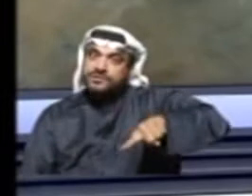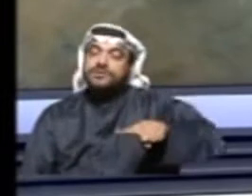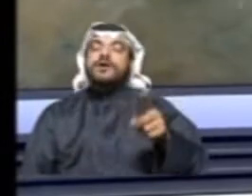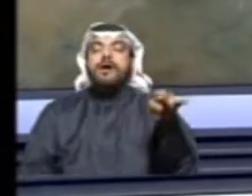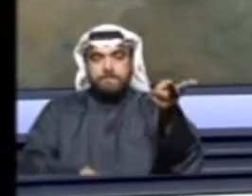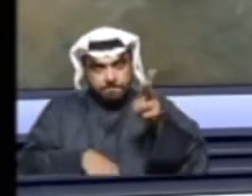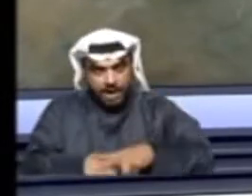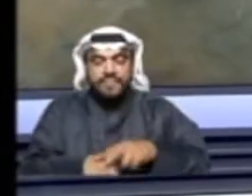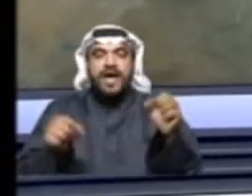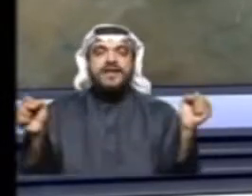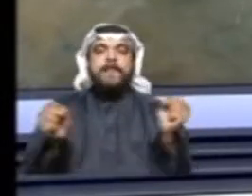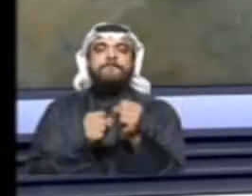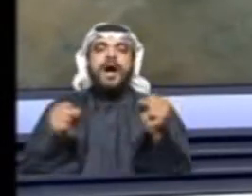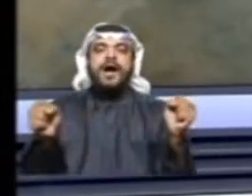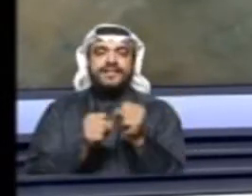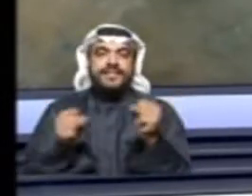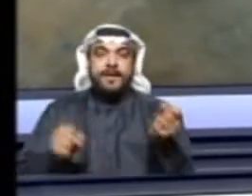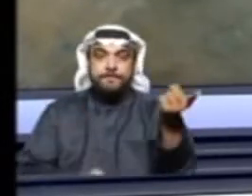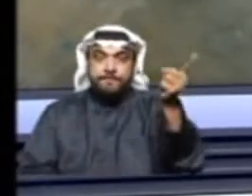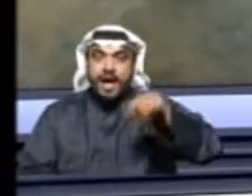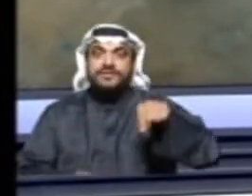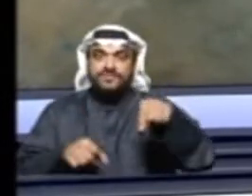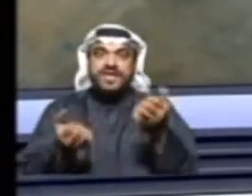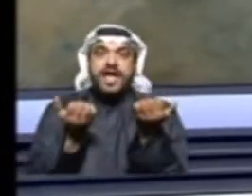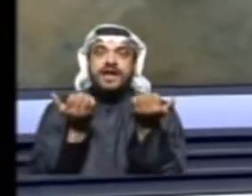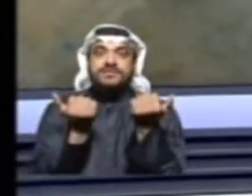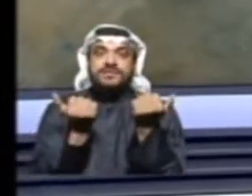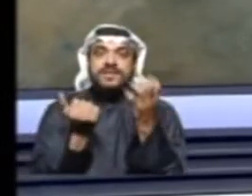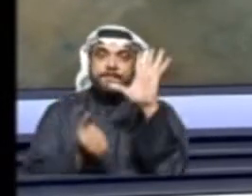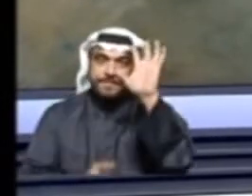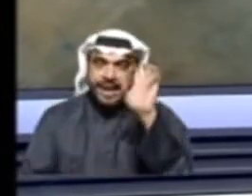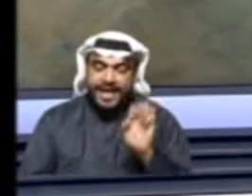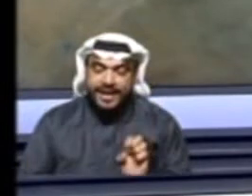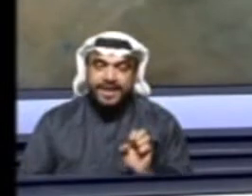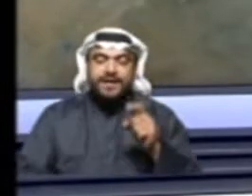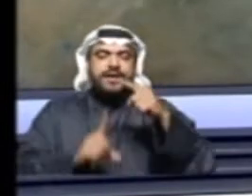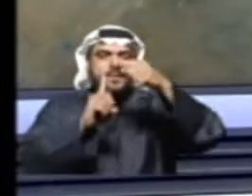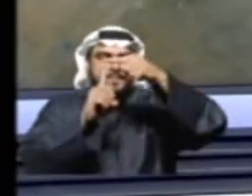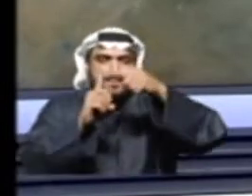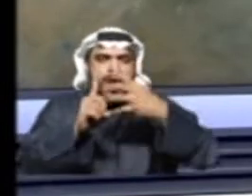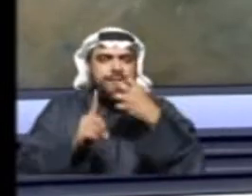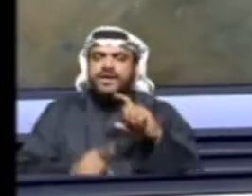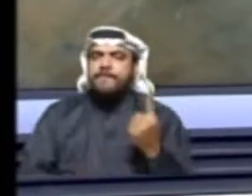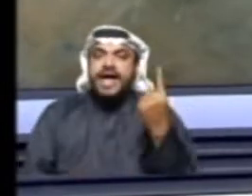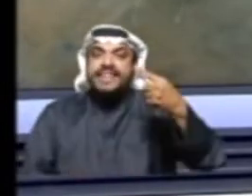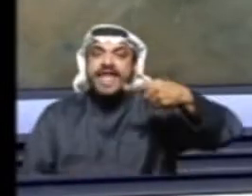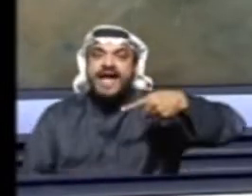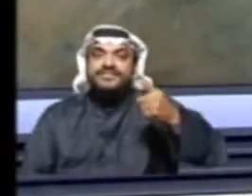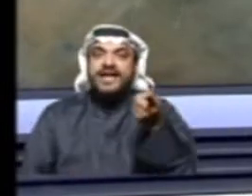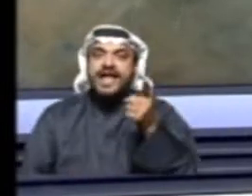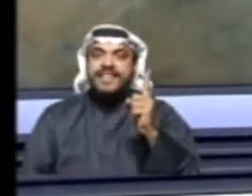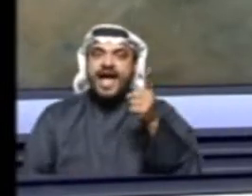مع رياح متقلبة الاتجاه خفيفة السرعة، ودرجات الحرارة تراوح ما بين 11 إلى 12 درجة مئوية على المناطق